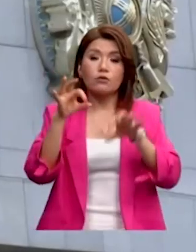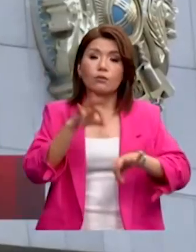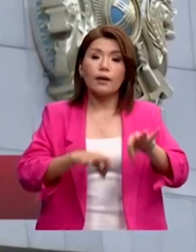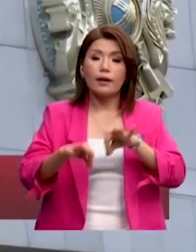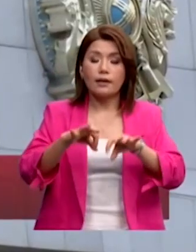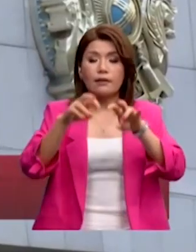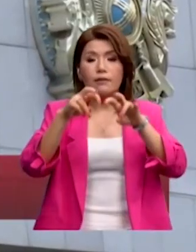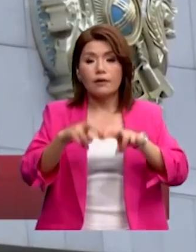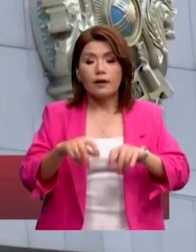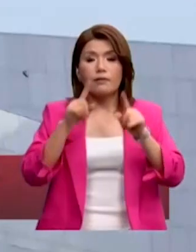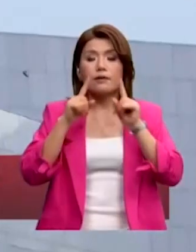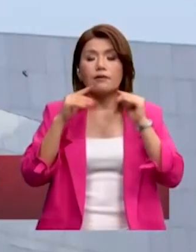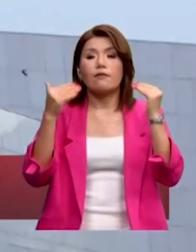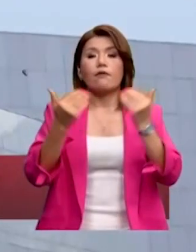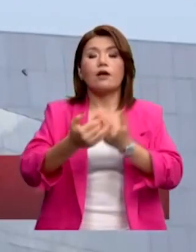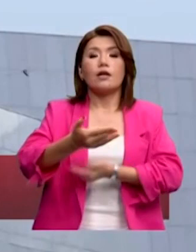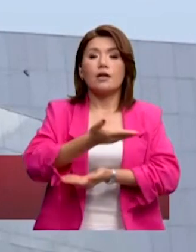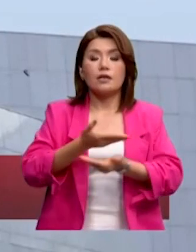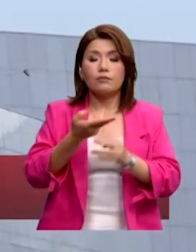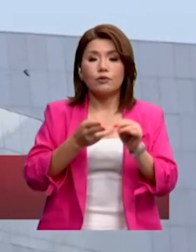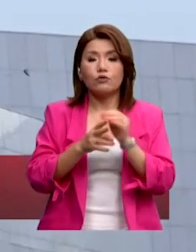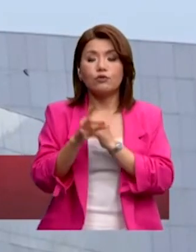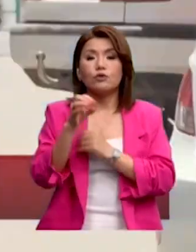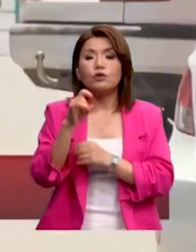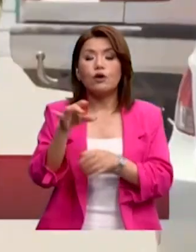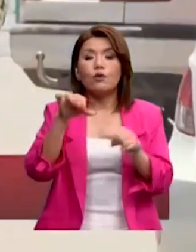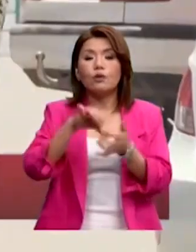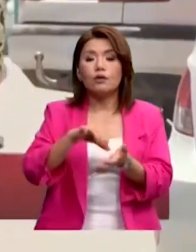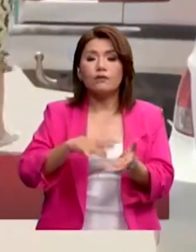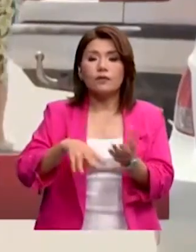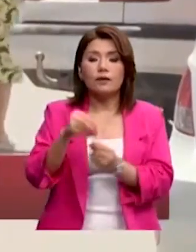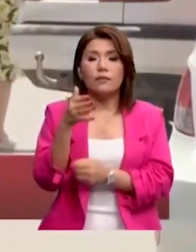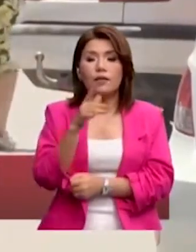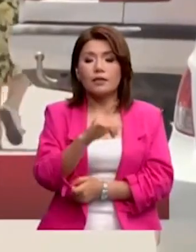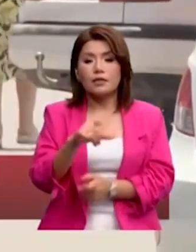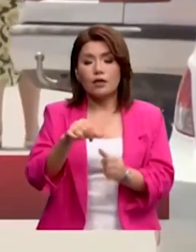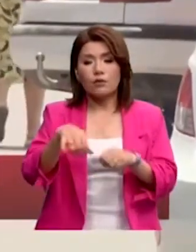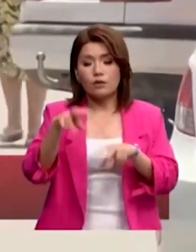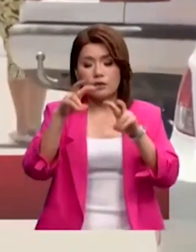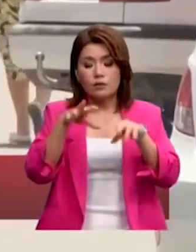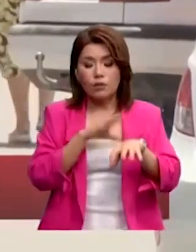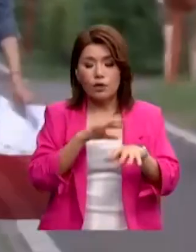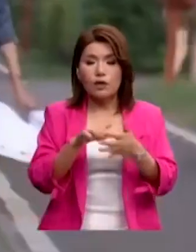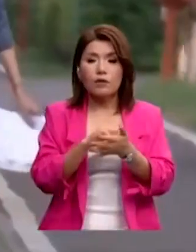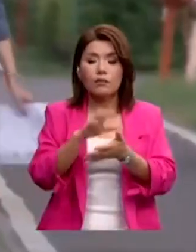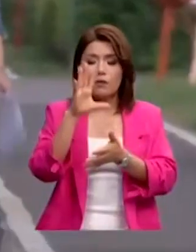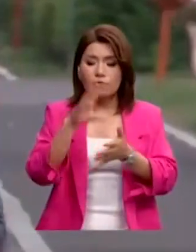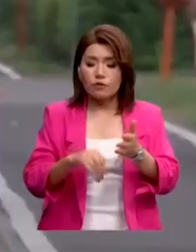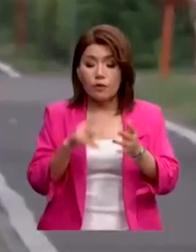на рассмотрении в Мажилисе. В его разработке принимают участие более 50 экспертов. Документ призван исключить все